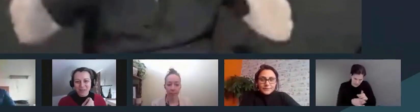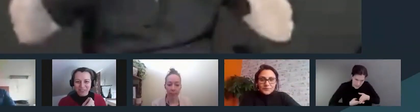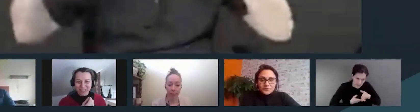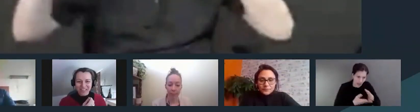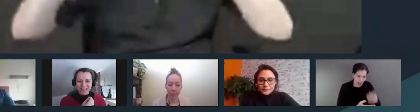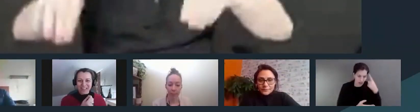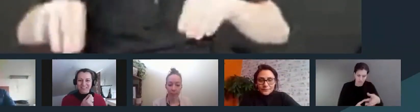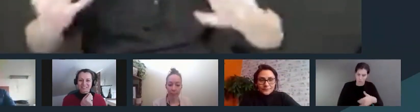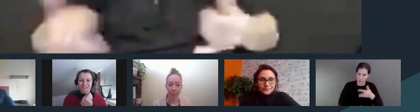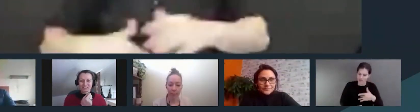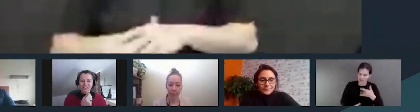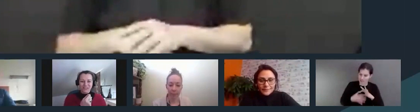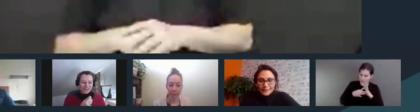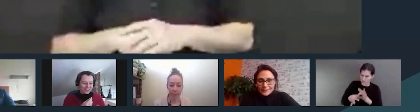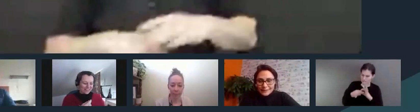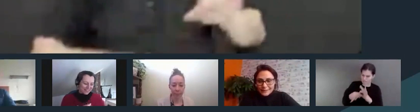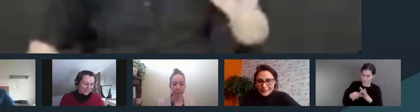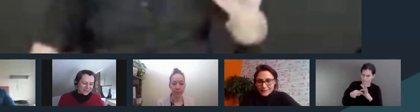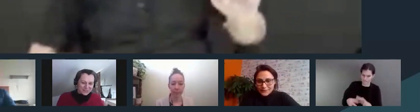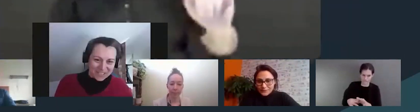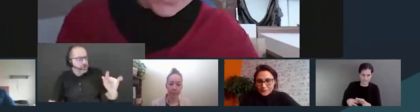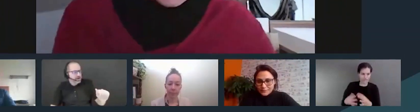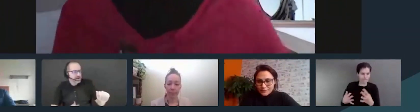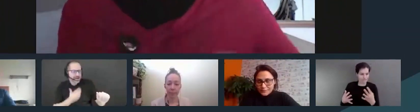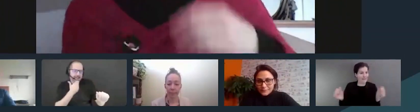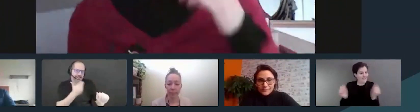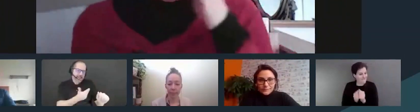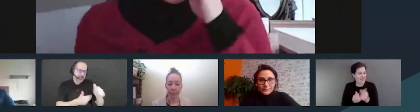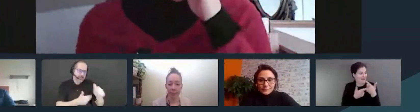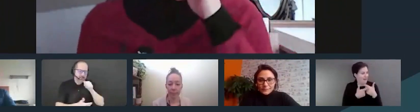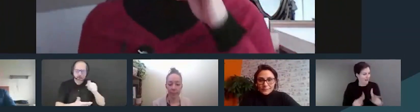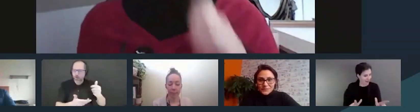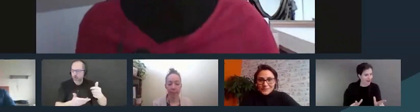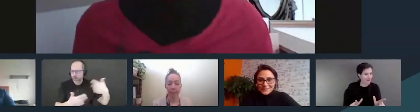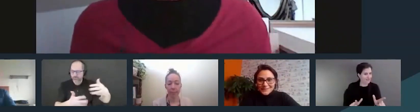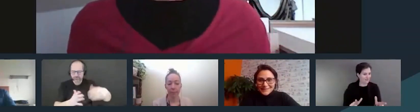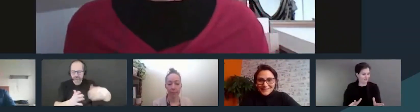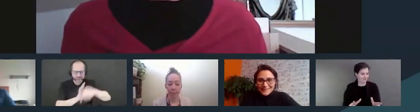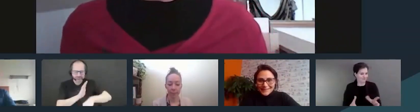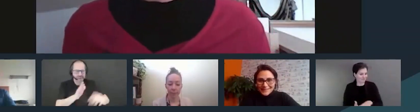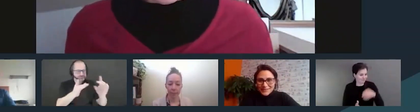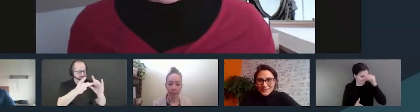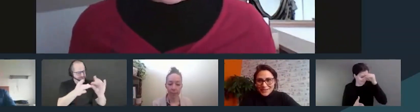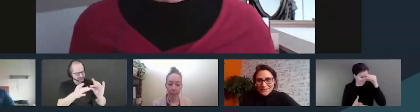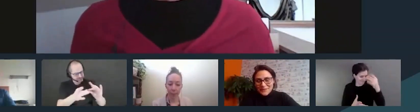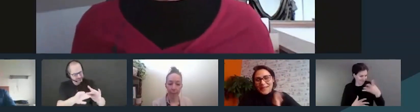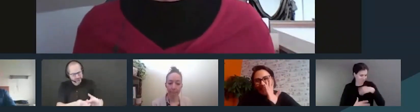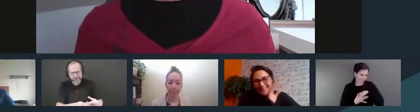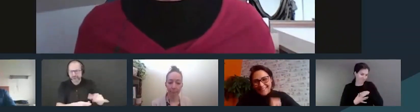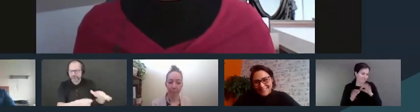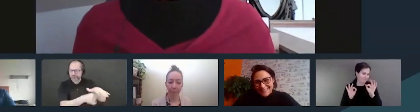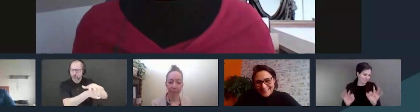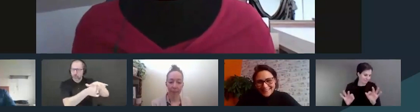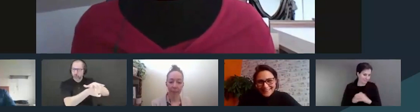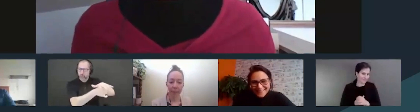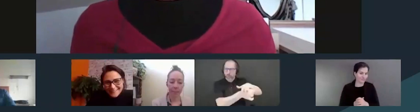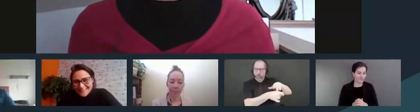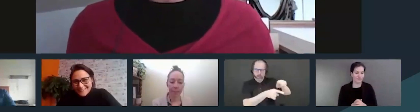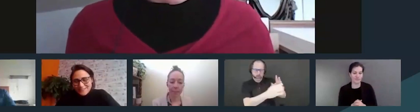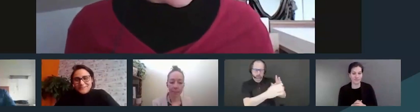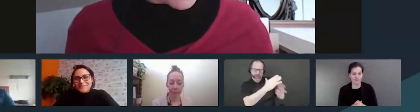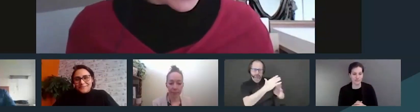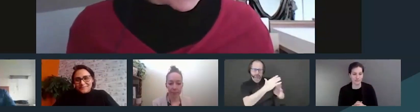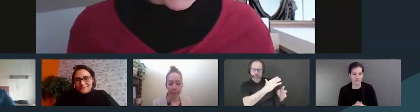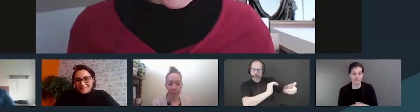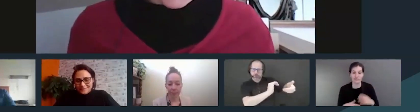merci pour vos riches commentaires et pour tout ce que vous s'y se passe dans le cadre du partenariat avec